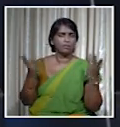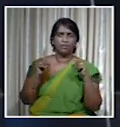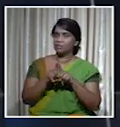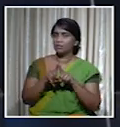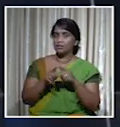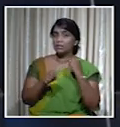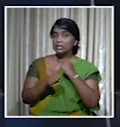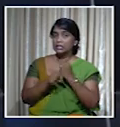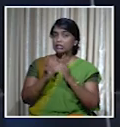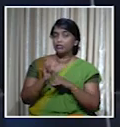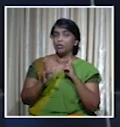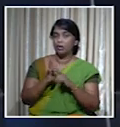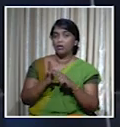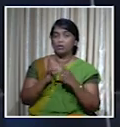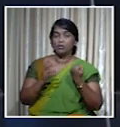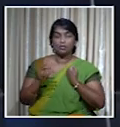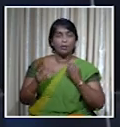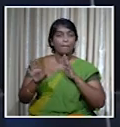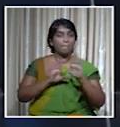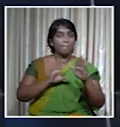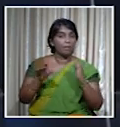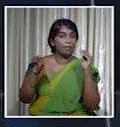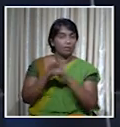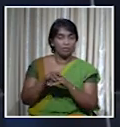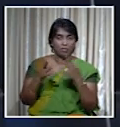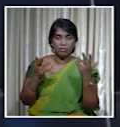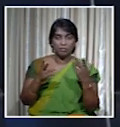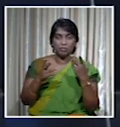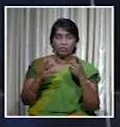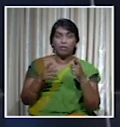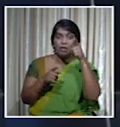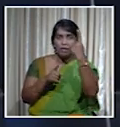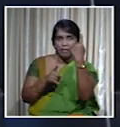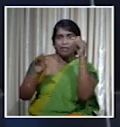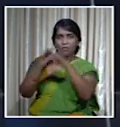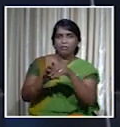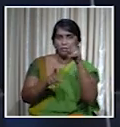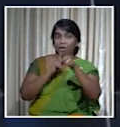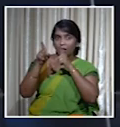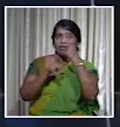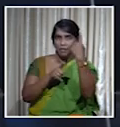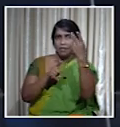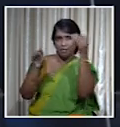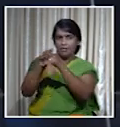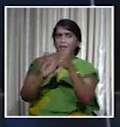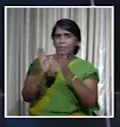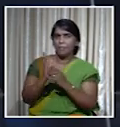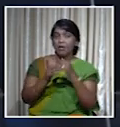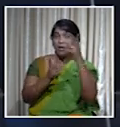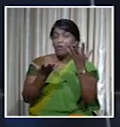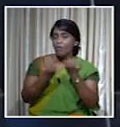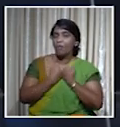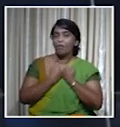එක මැදිහත් වෙලා මේ වෛද්‍ය පරිපාලන නිලධාරීන් පත් කරන්න දෙන්නේ නැති එකට එහෙනම් එයත් එක්කෙනෙක් තමයි ඔය කතා කරෙත් එක්කෙනෙක් මොකද ඒගොල්ලන්ට